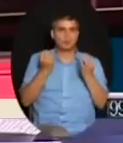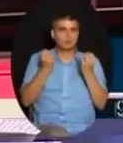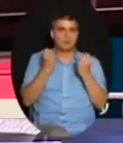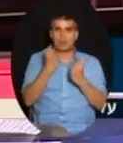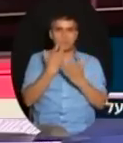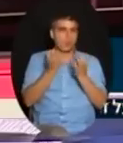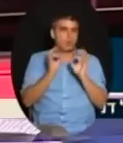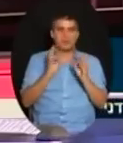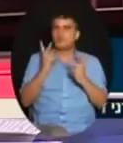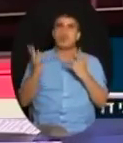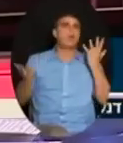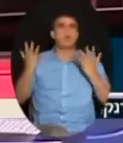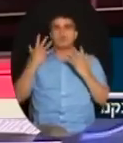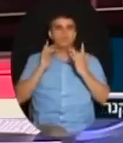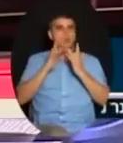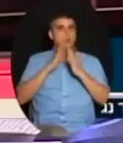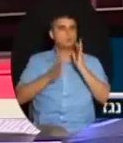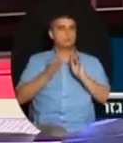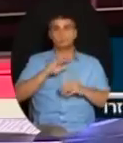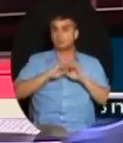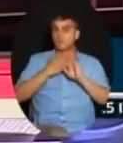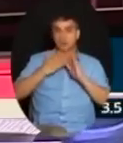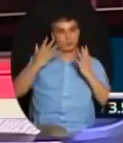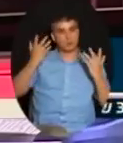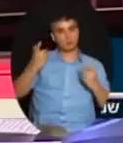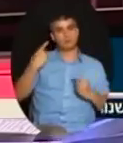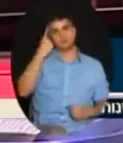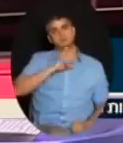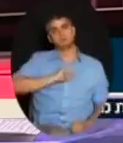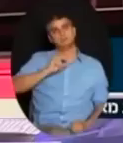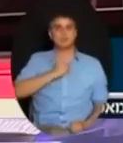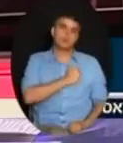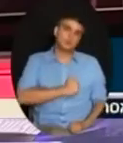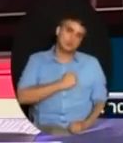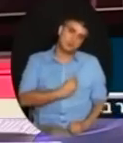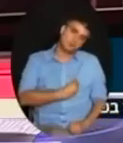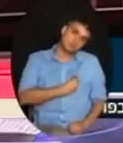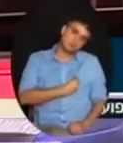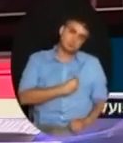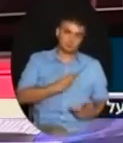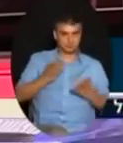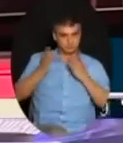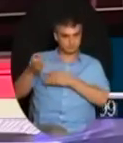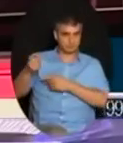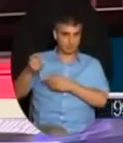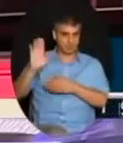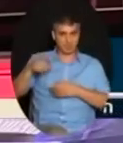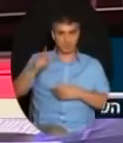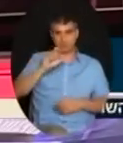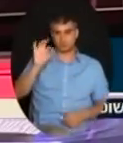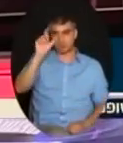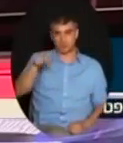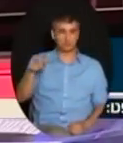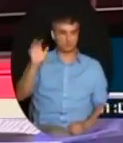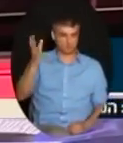והם חסרי אונים מול מערכת המשפט, ואת כל המעיינות של ההזדהות והזעם הקדוש להפנות להרשעה של